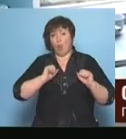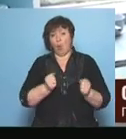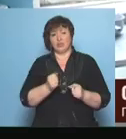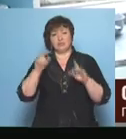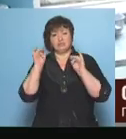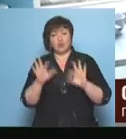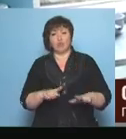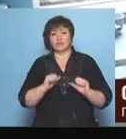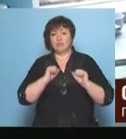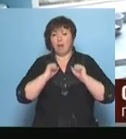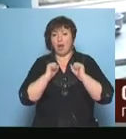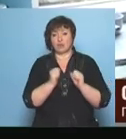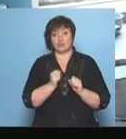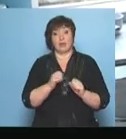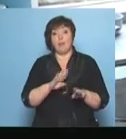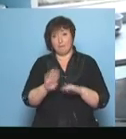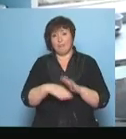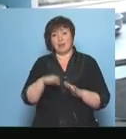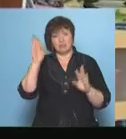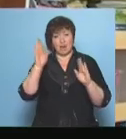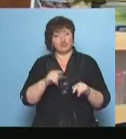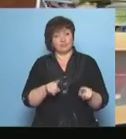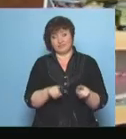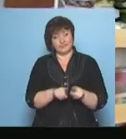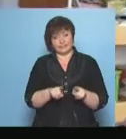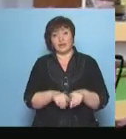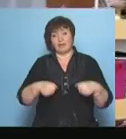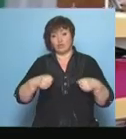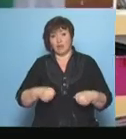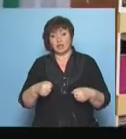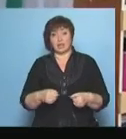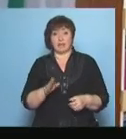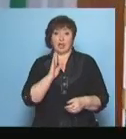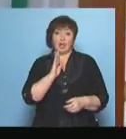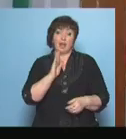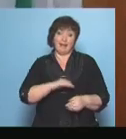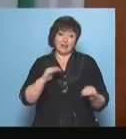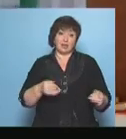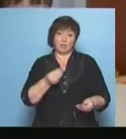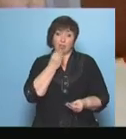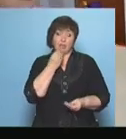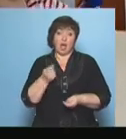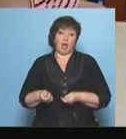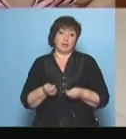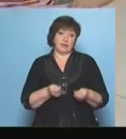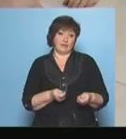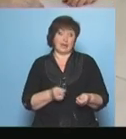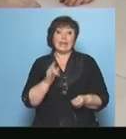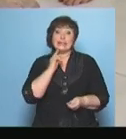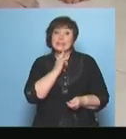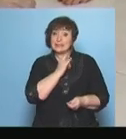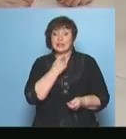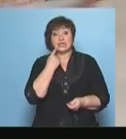мороз, это под дождем. Все надо носить. Отдельные цеха должны быть, а у нас вот как бы их нету. Детский сад